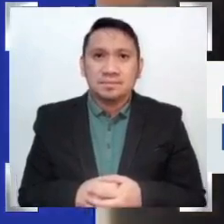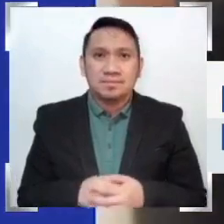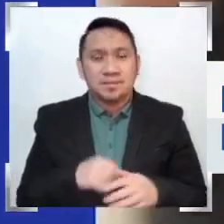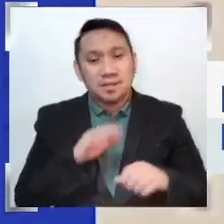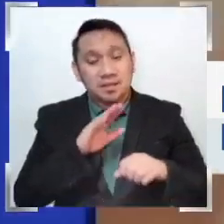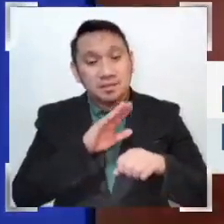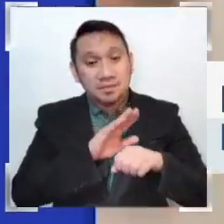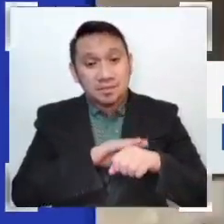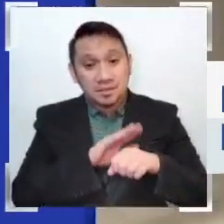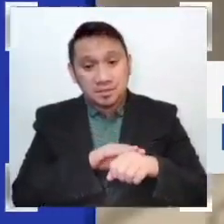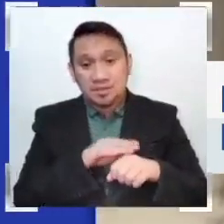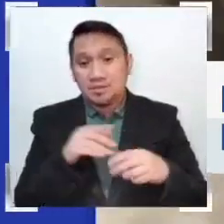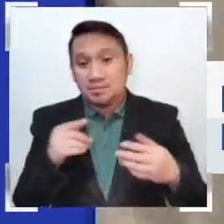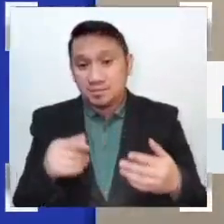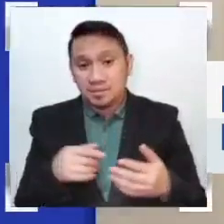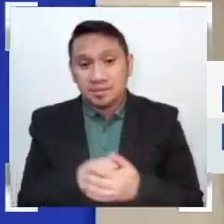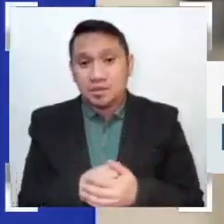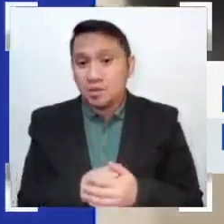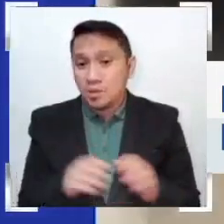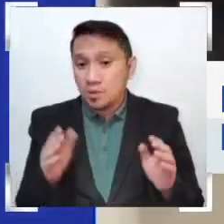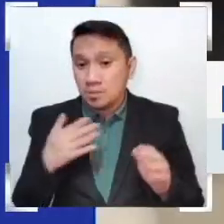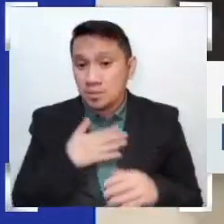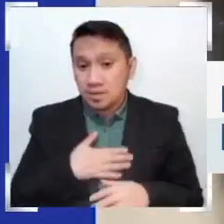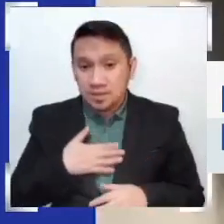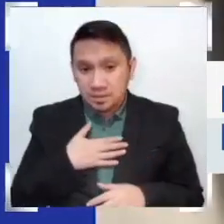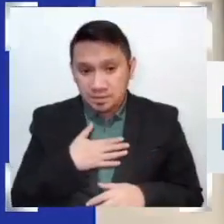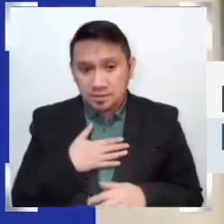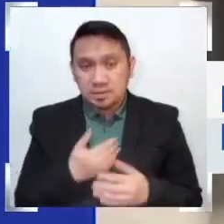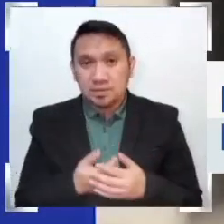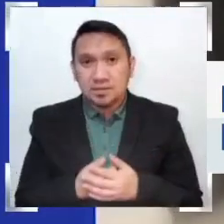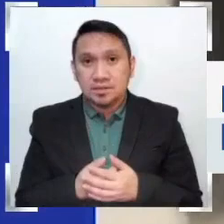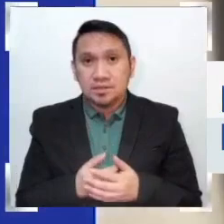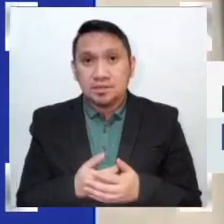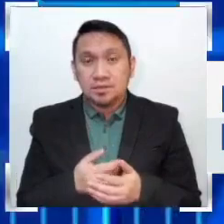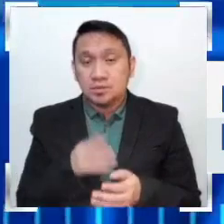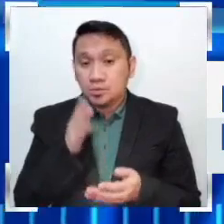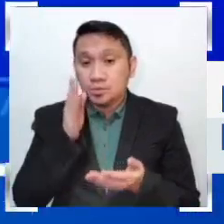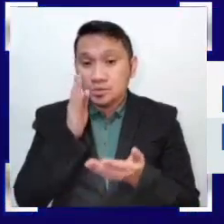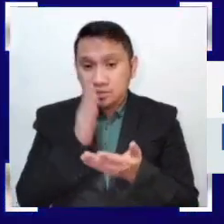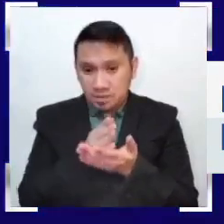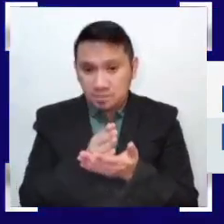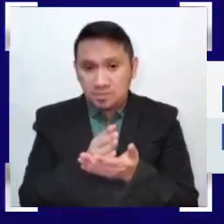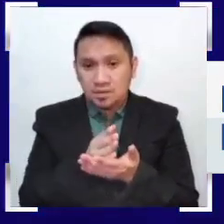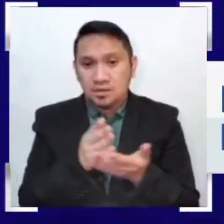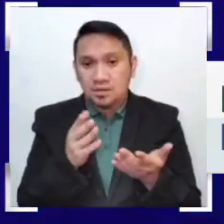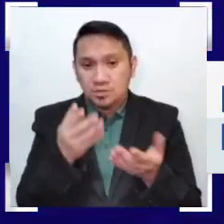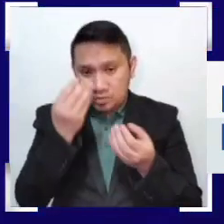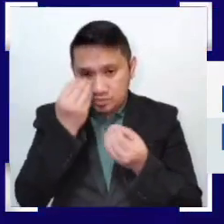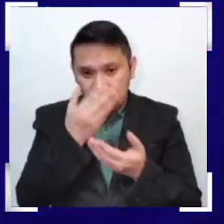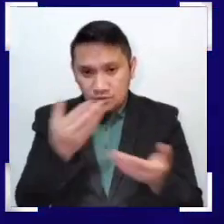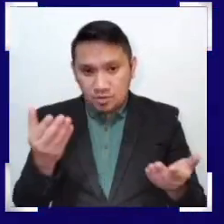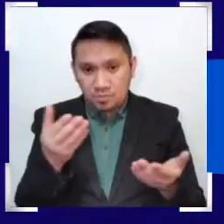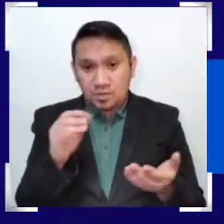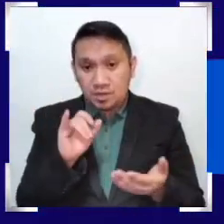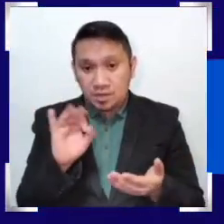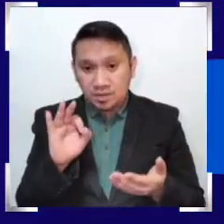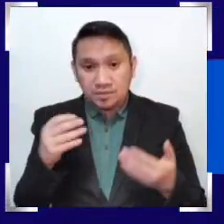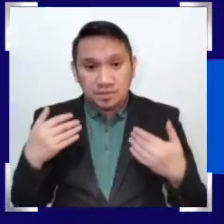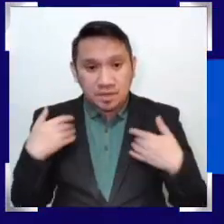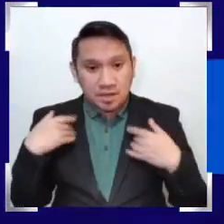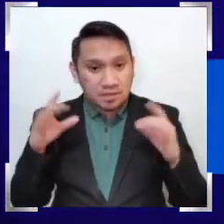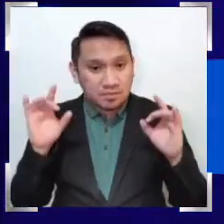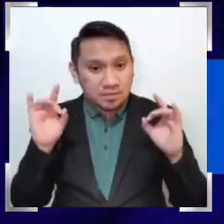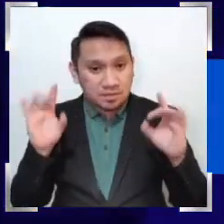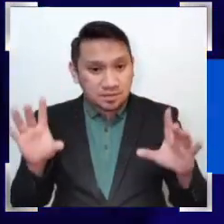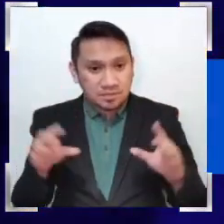kaparehong sitwasyon, huwag magdalawang isip na ipatigil ang amusement ride. Pag may thunderstorm, may possibility ng